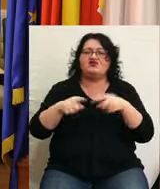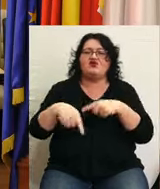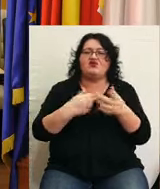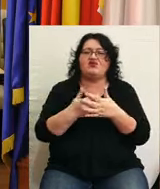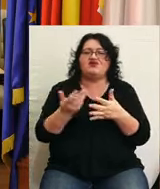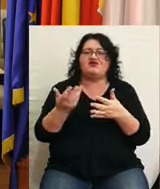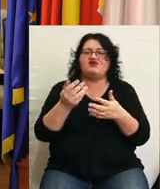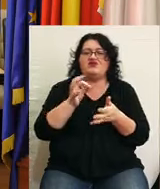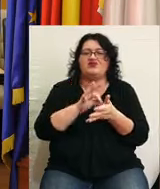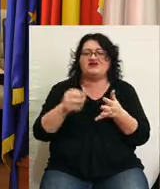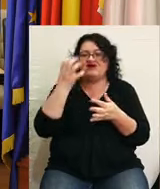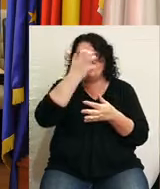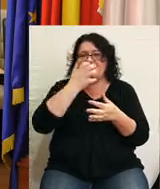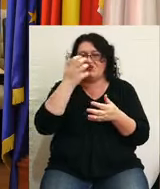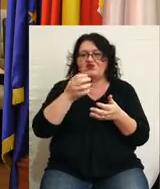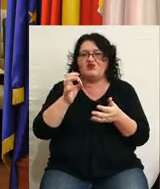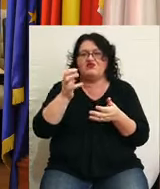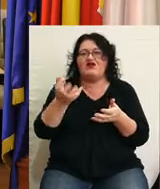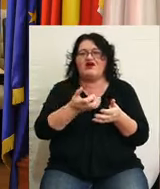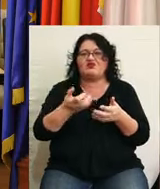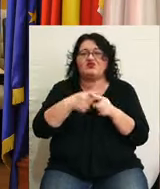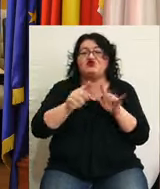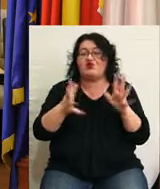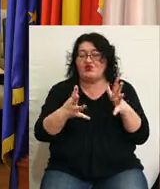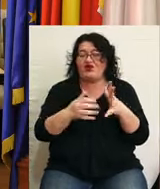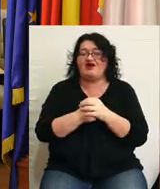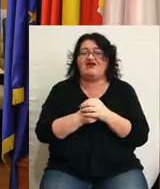cărbune și poate